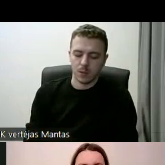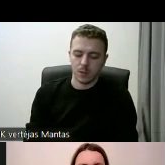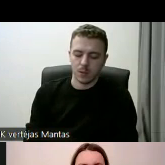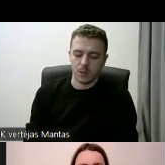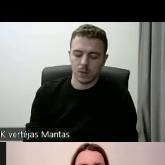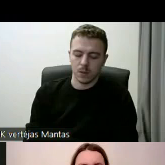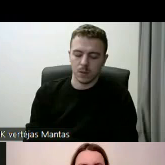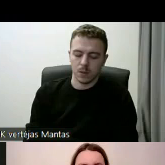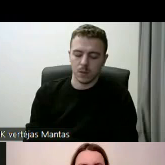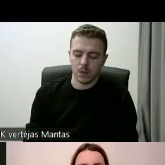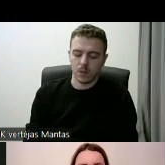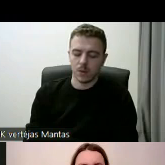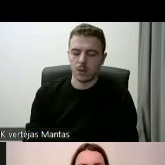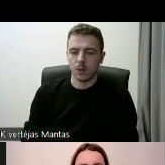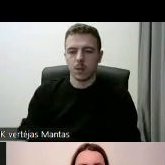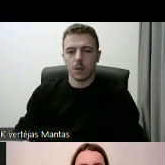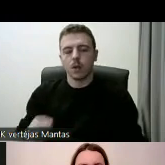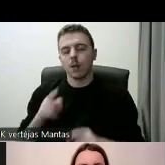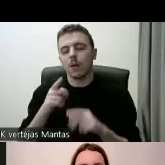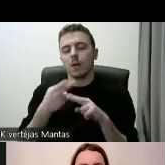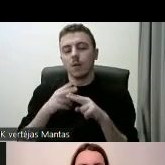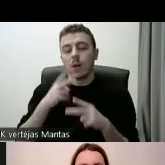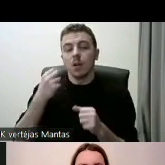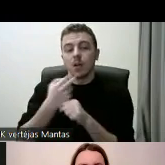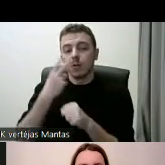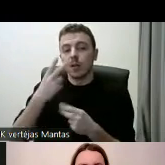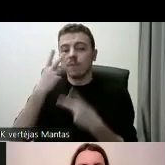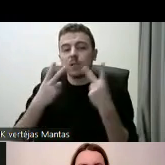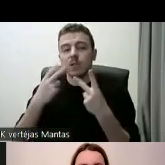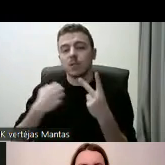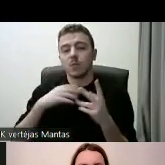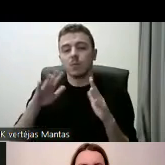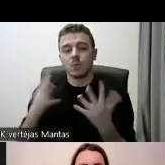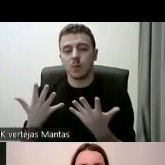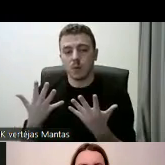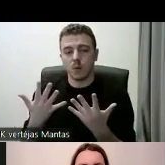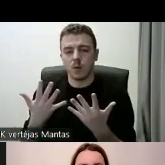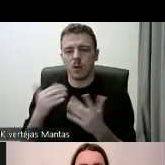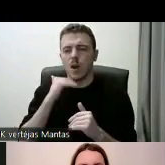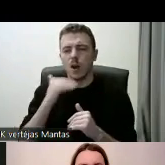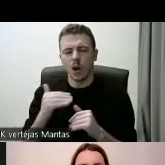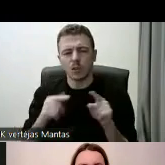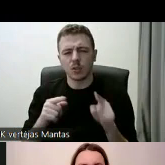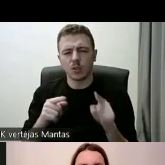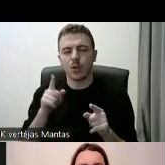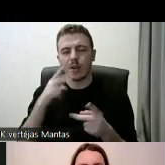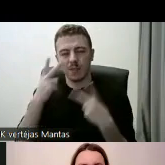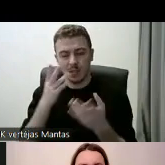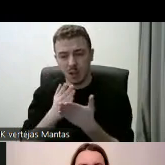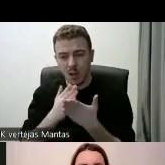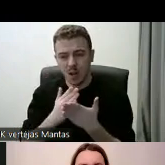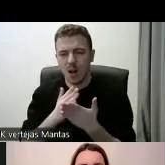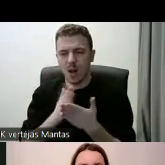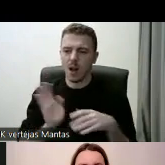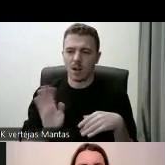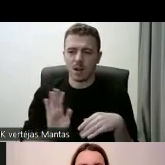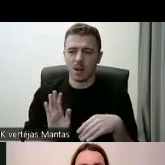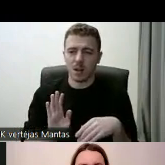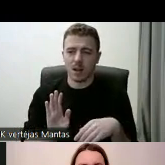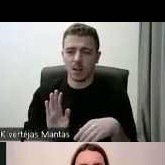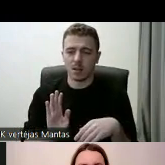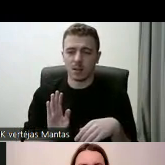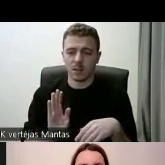atsidurti. Ar turite viziją? Dėl to, ką norite sukurti. Kiek aiški yra šita vizija, kurią jūs norite sukurti.